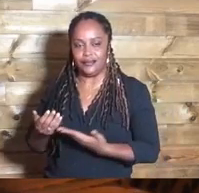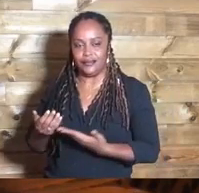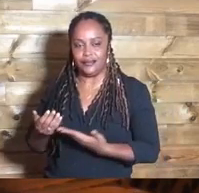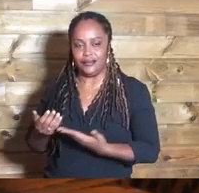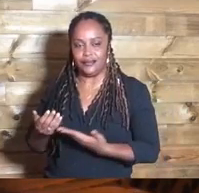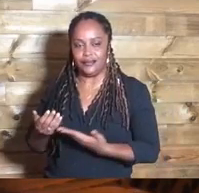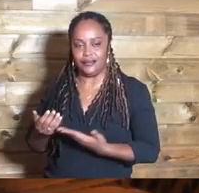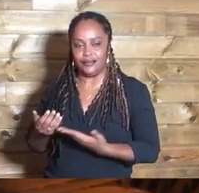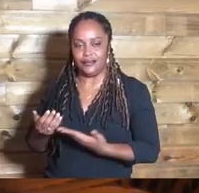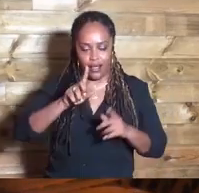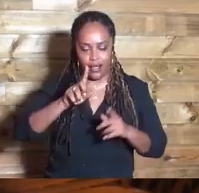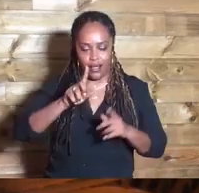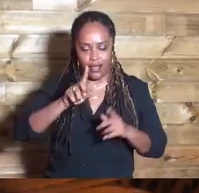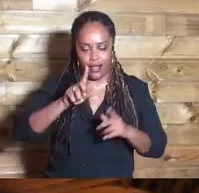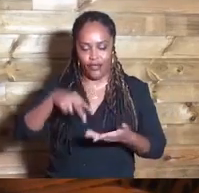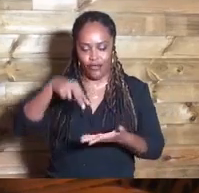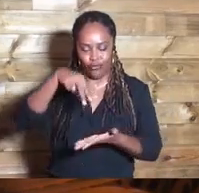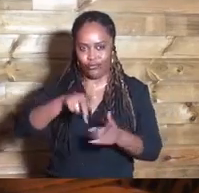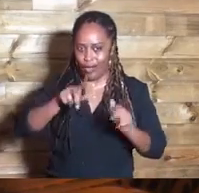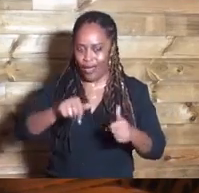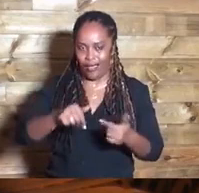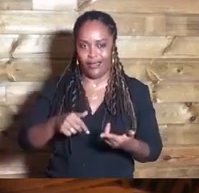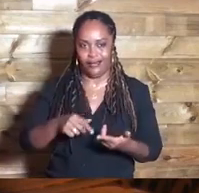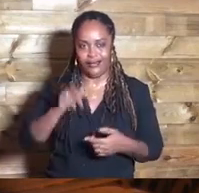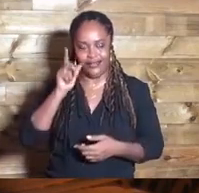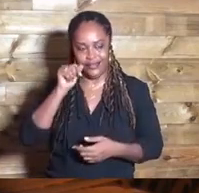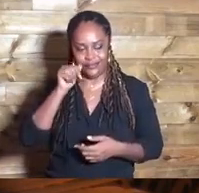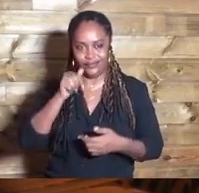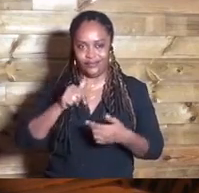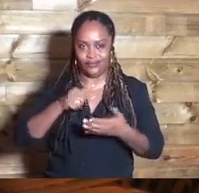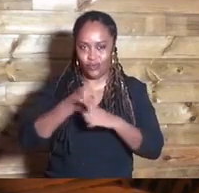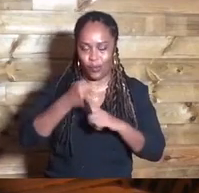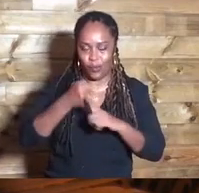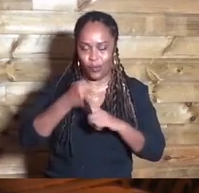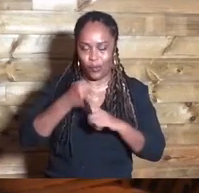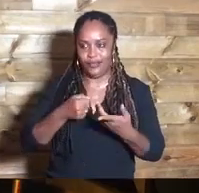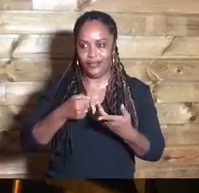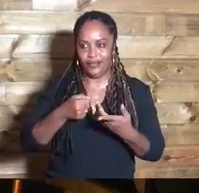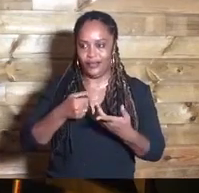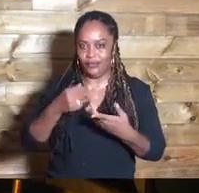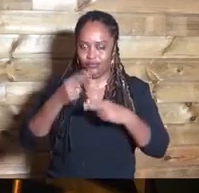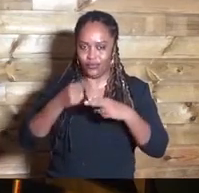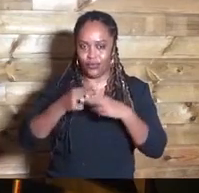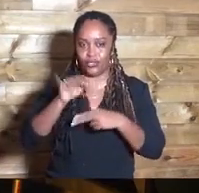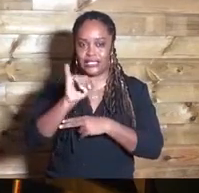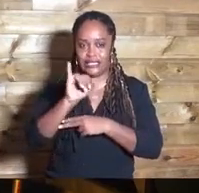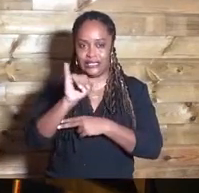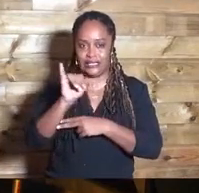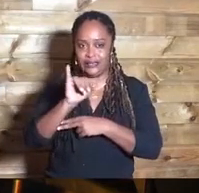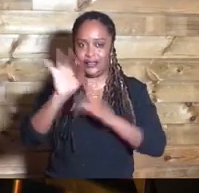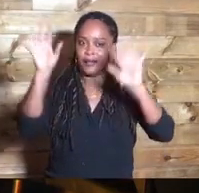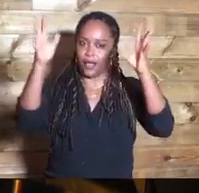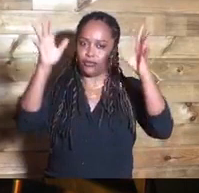à côté en nous, et qui étaient toujours debout en pays là aussi, même avant nous, on voulait nommer. Et je qui applaudis très fort pour